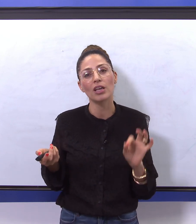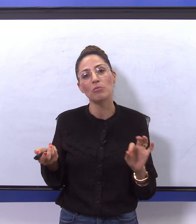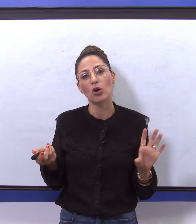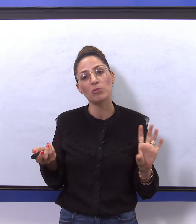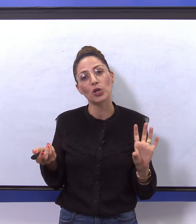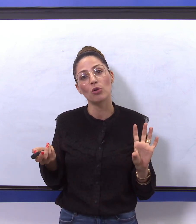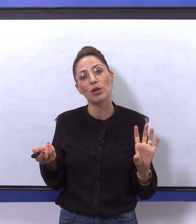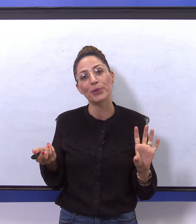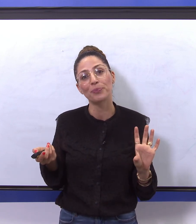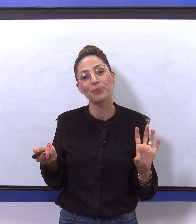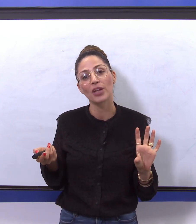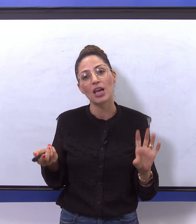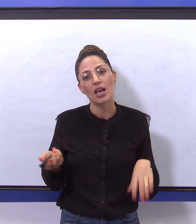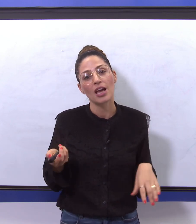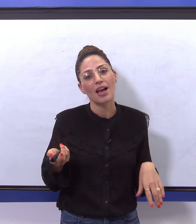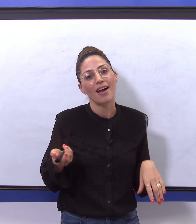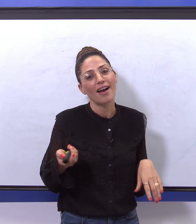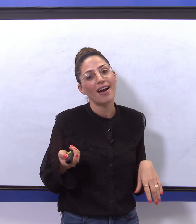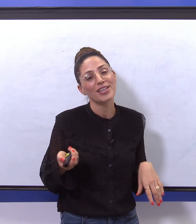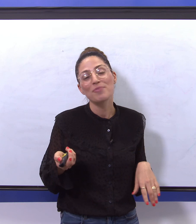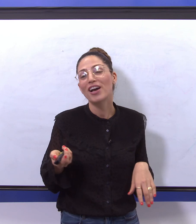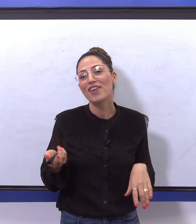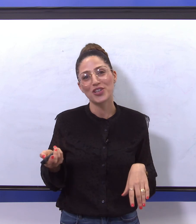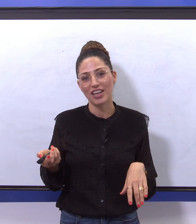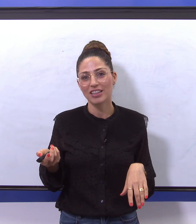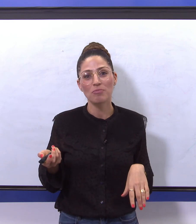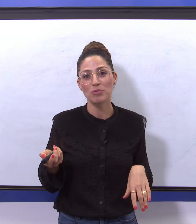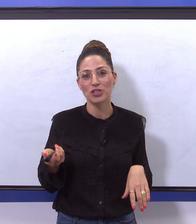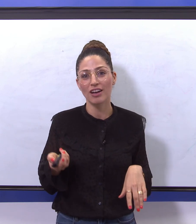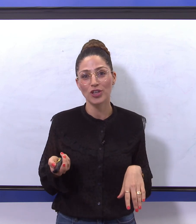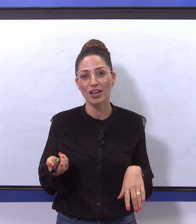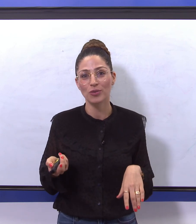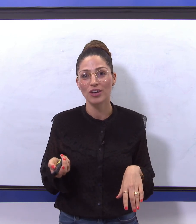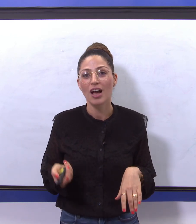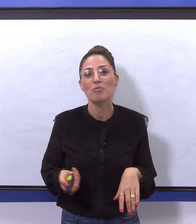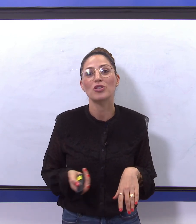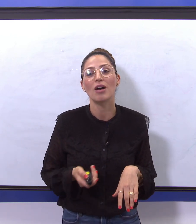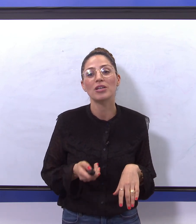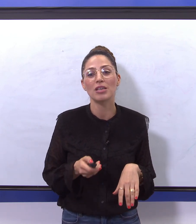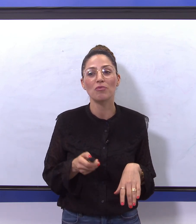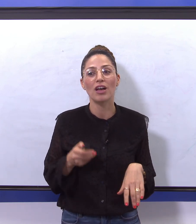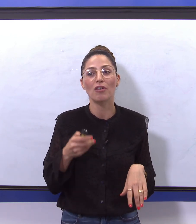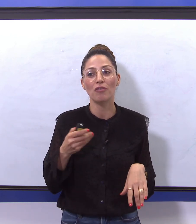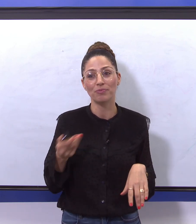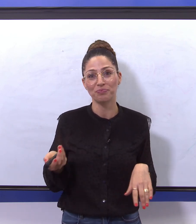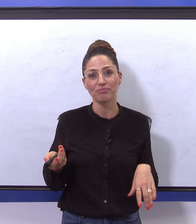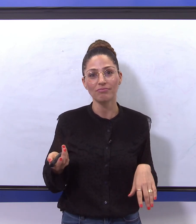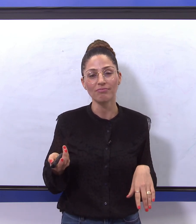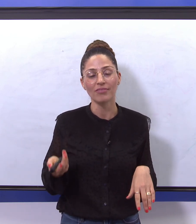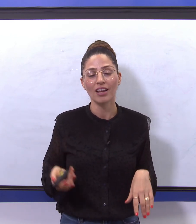מאוד מרגיע מכל מיני חומרים. אז אני מקווה שנהנתם במשדר שלנו, המשדר המקסים